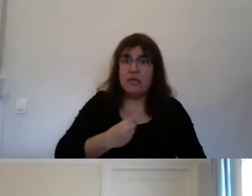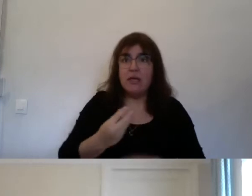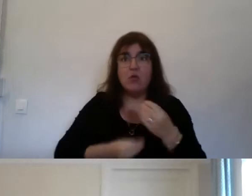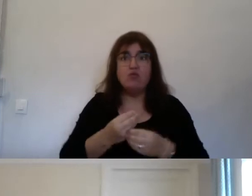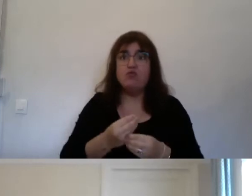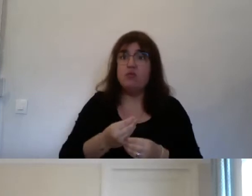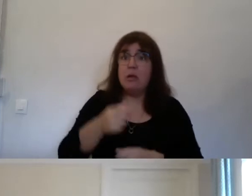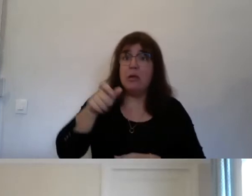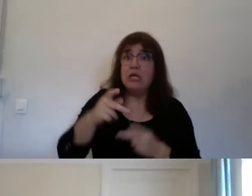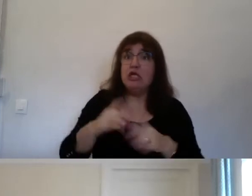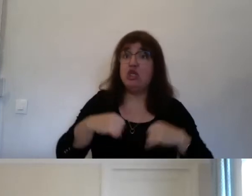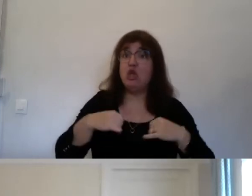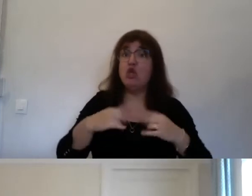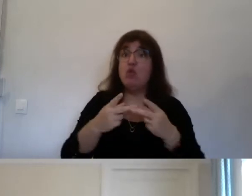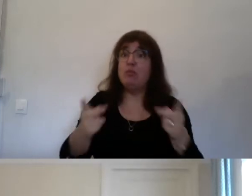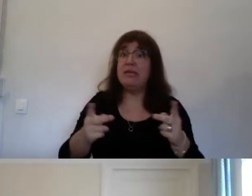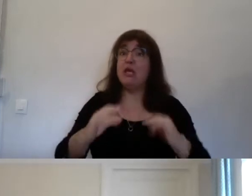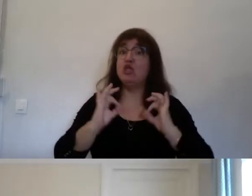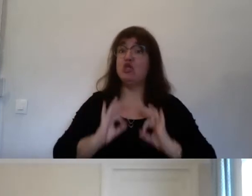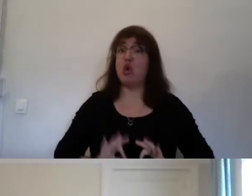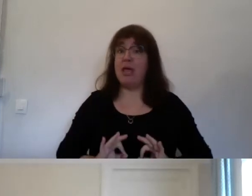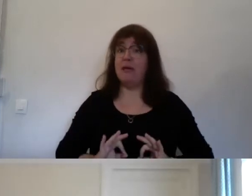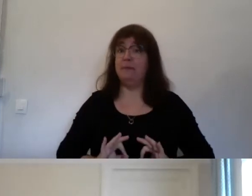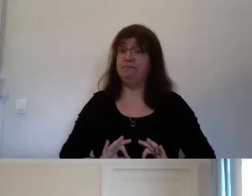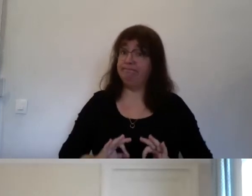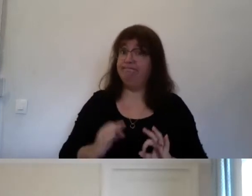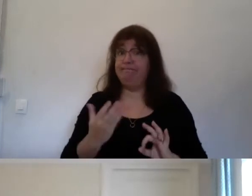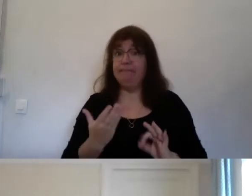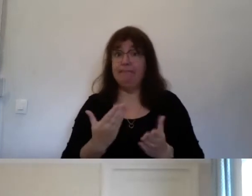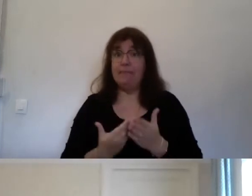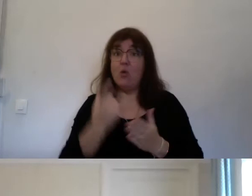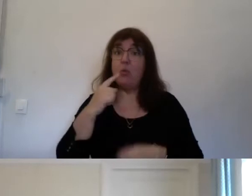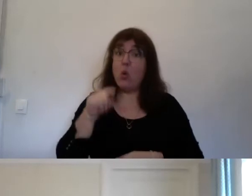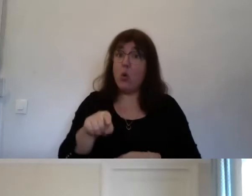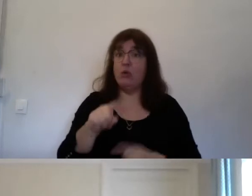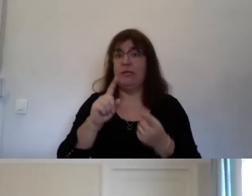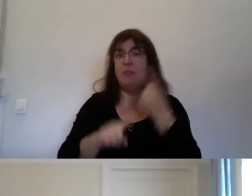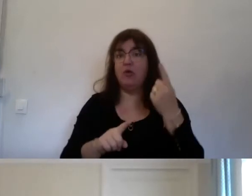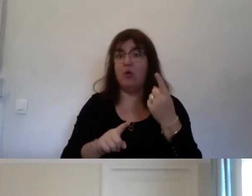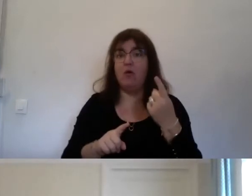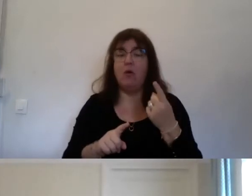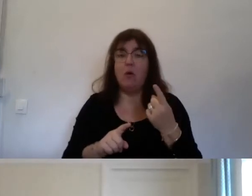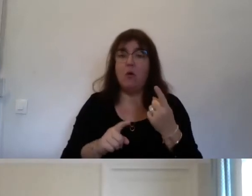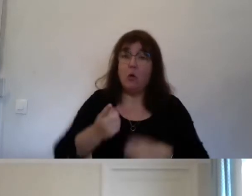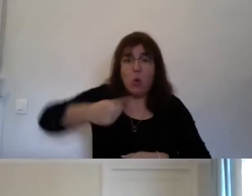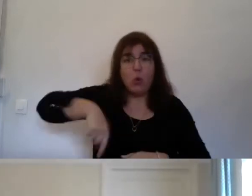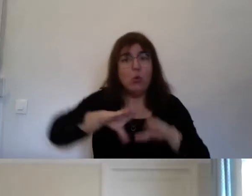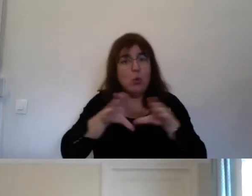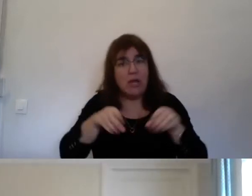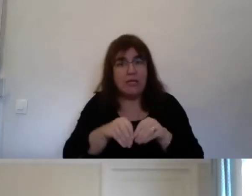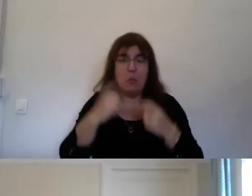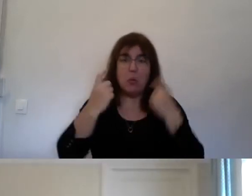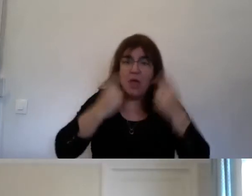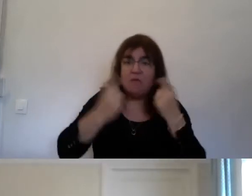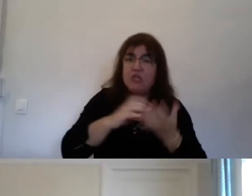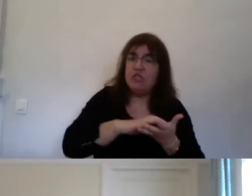en fin de compte. Donc voilà, on s'est vraiment orienté par ces outils, ces ressources qui pouvaient en amener d'autres avec des